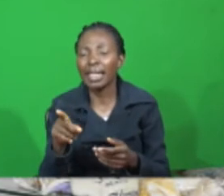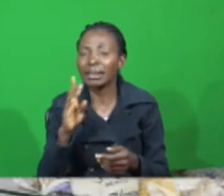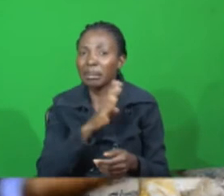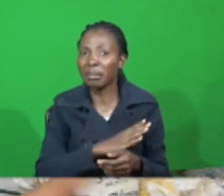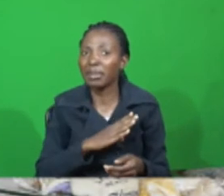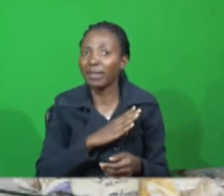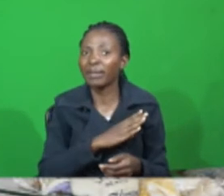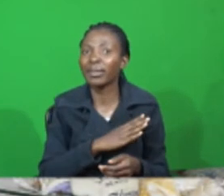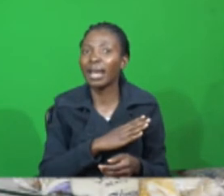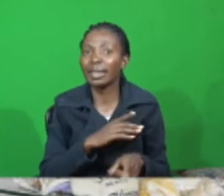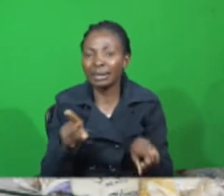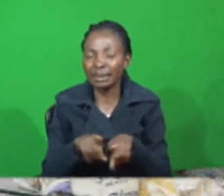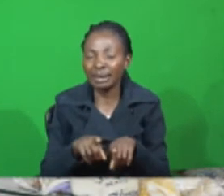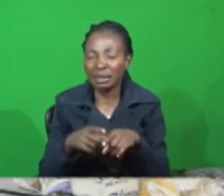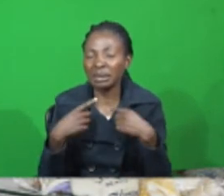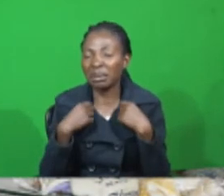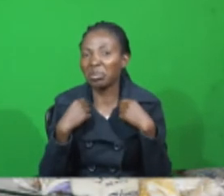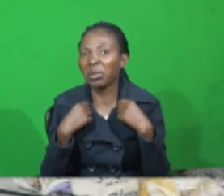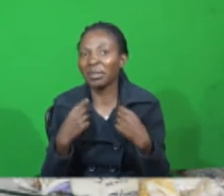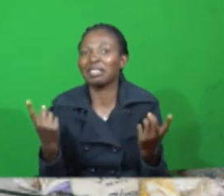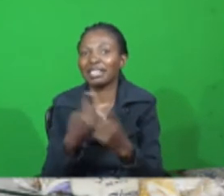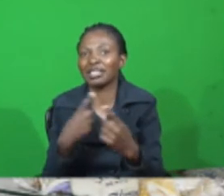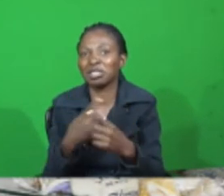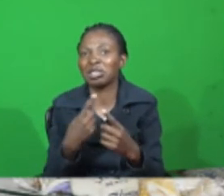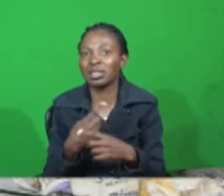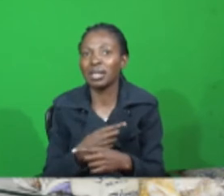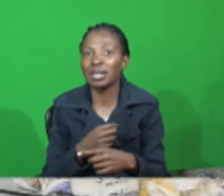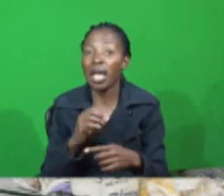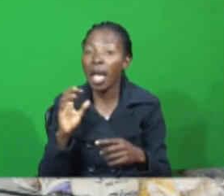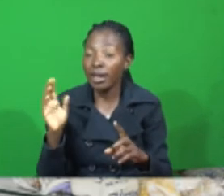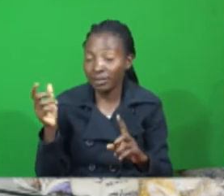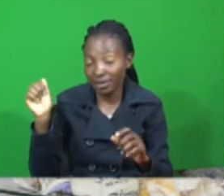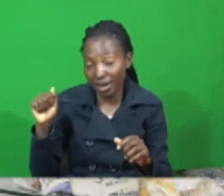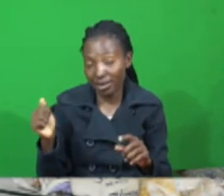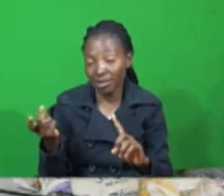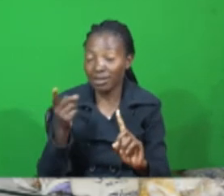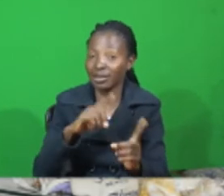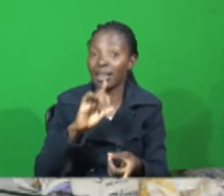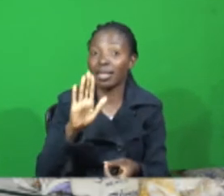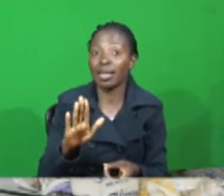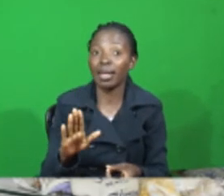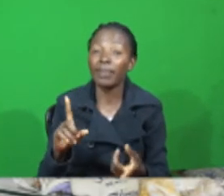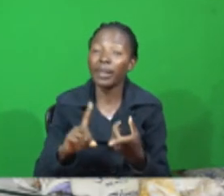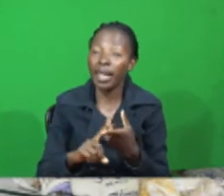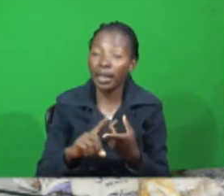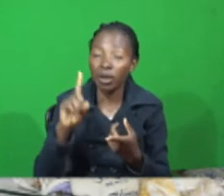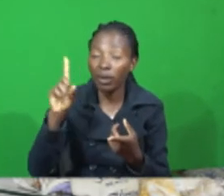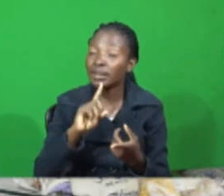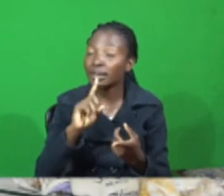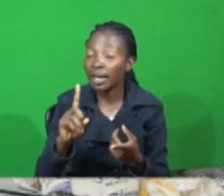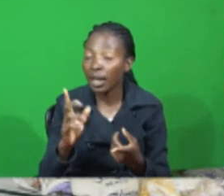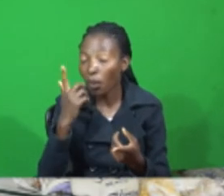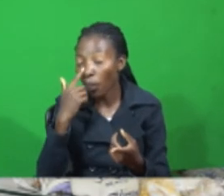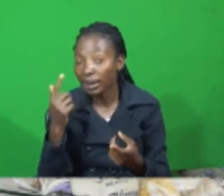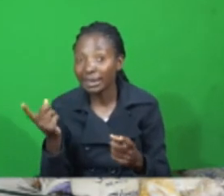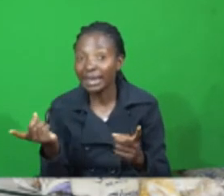Kungehembe. Kungehembe kwenzi mwana wangu. Zvimwe zvine zvichida inzwa yevateereri rufu ruriko. Ende Mwari anototi mukaparadzanswa